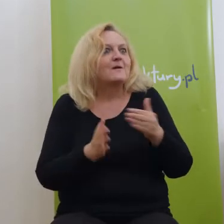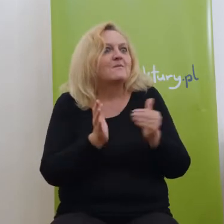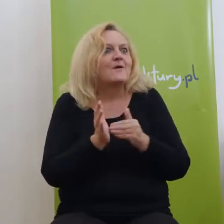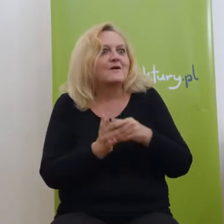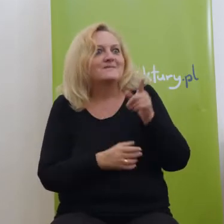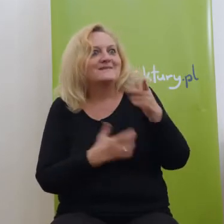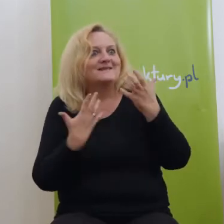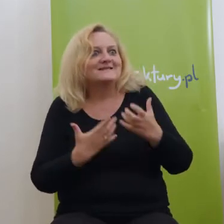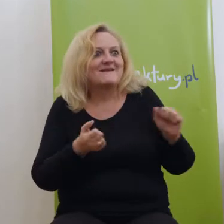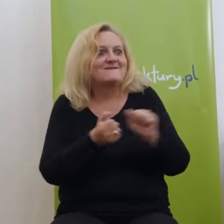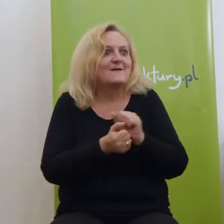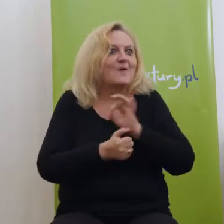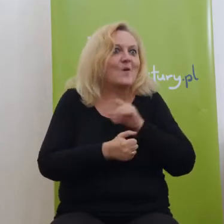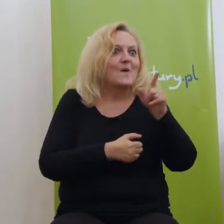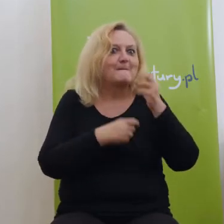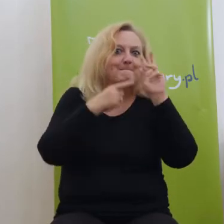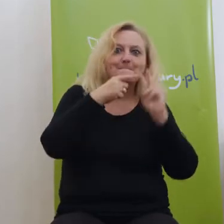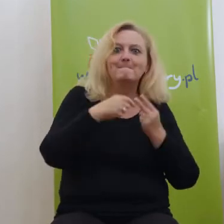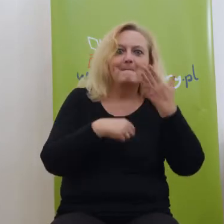żeby zawalczyć o swoje.